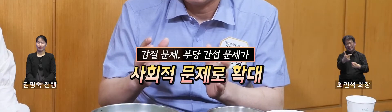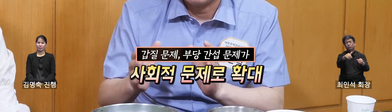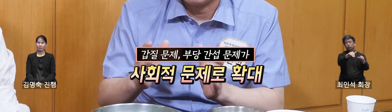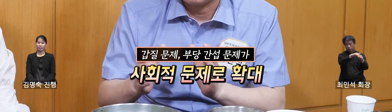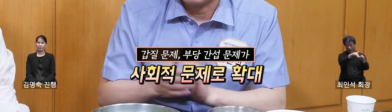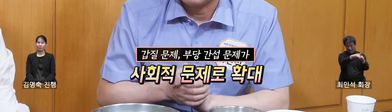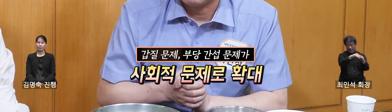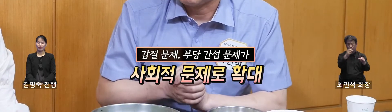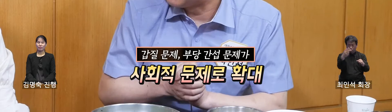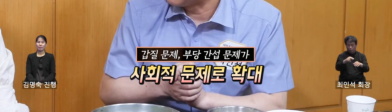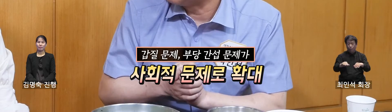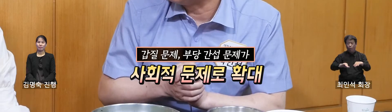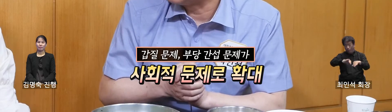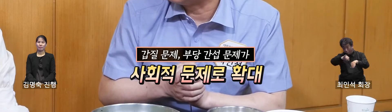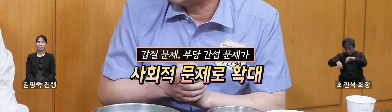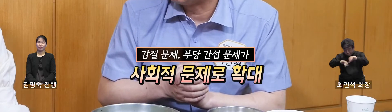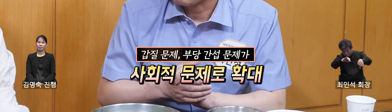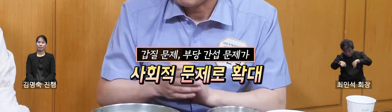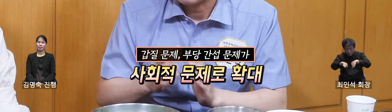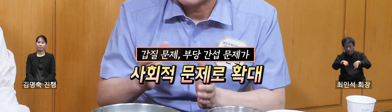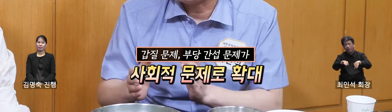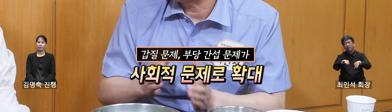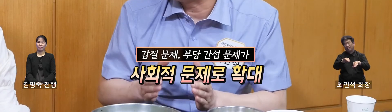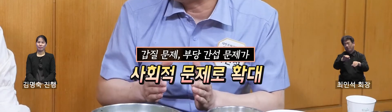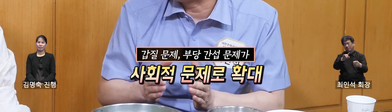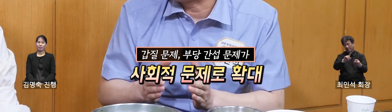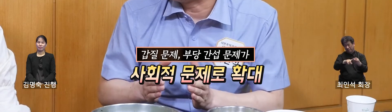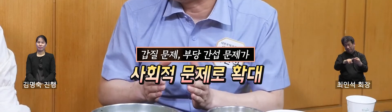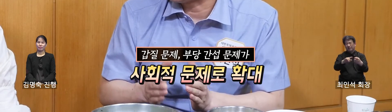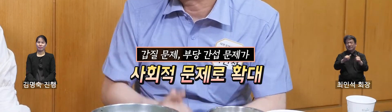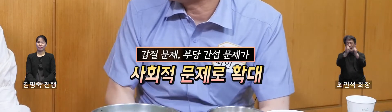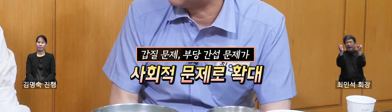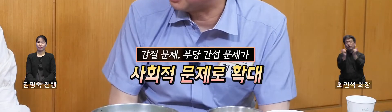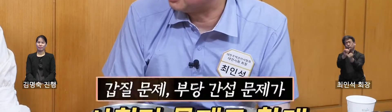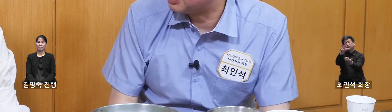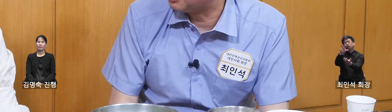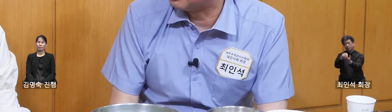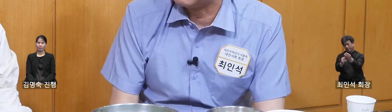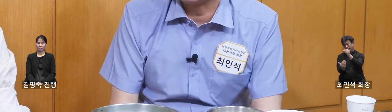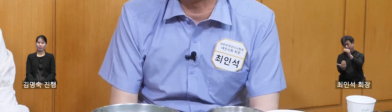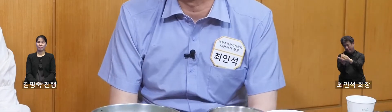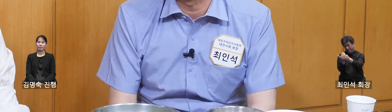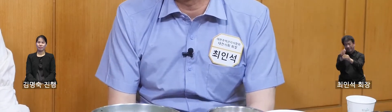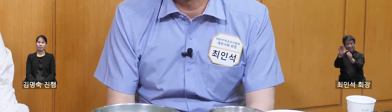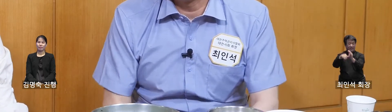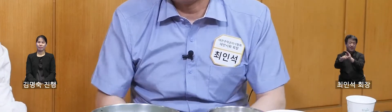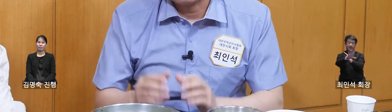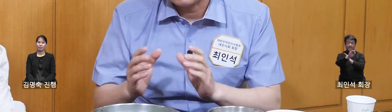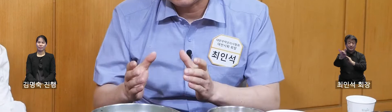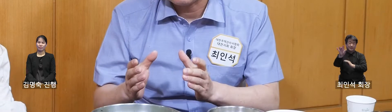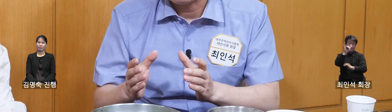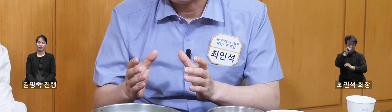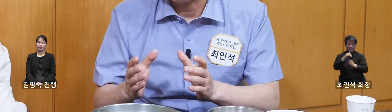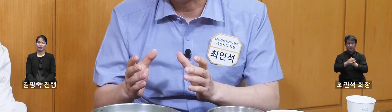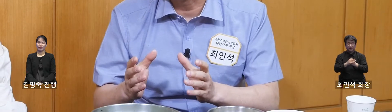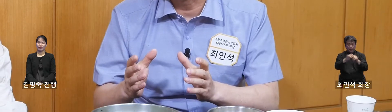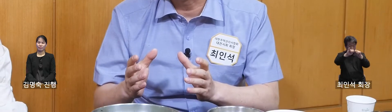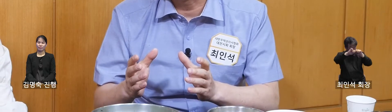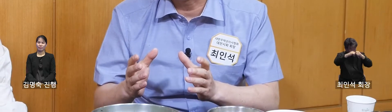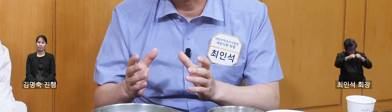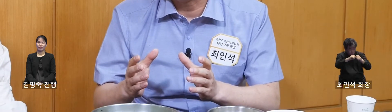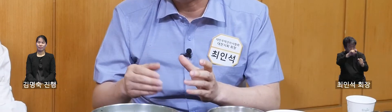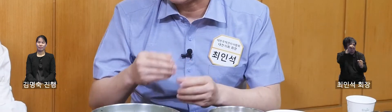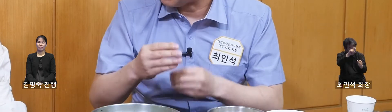간섭, 문제, 이런 문제들이 사회적인 문제로 많이 야기가 되고 있어요. 그래서 구체적으로